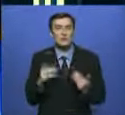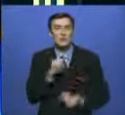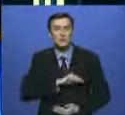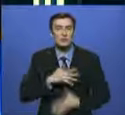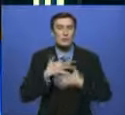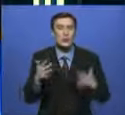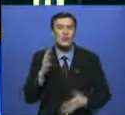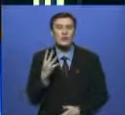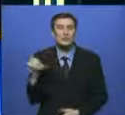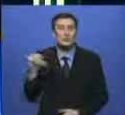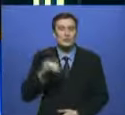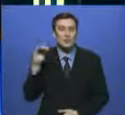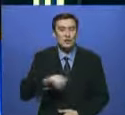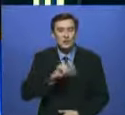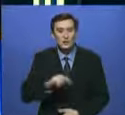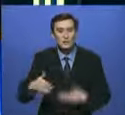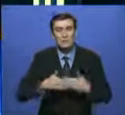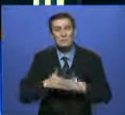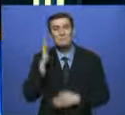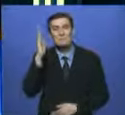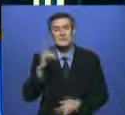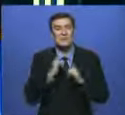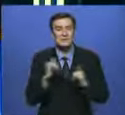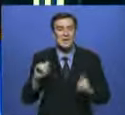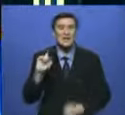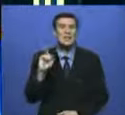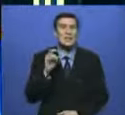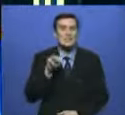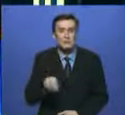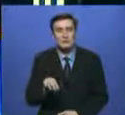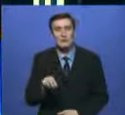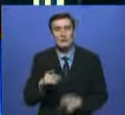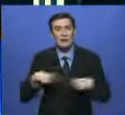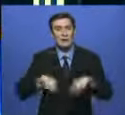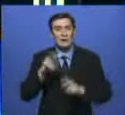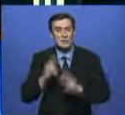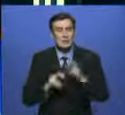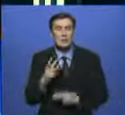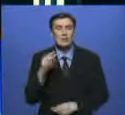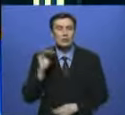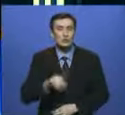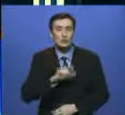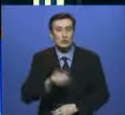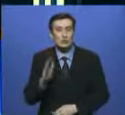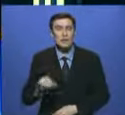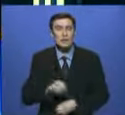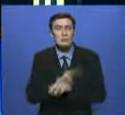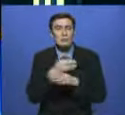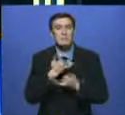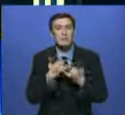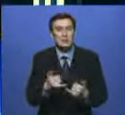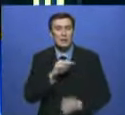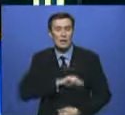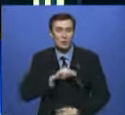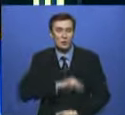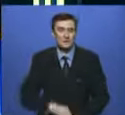работают более 4500 человек. В ближайшей перспективе развитие и химического кластера. Еще около 3000 местных жителей будут обеспечены работой,